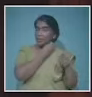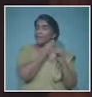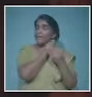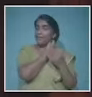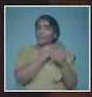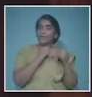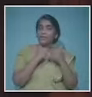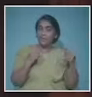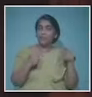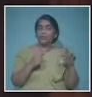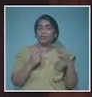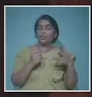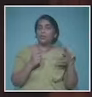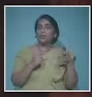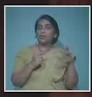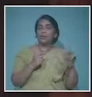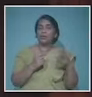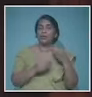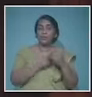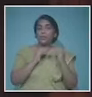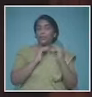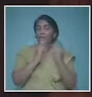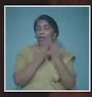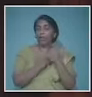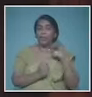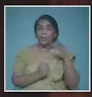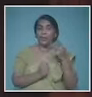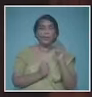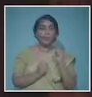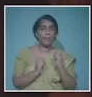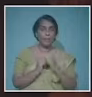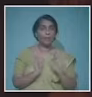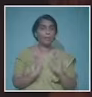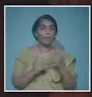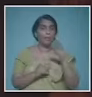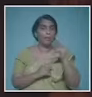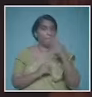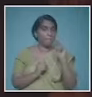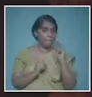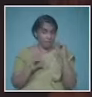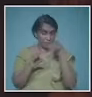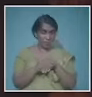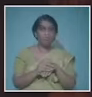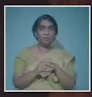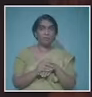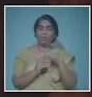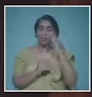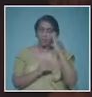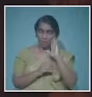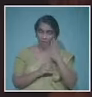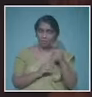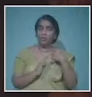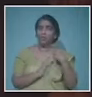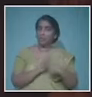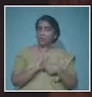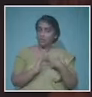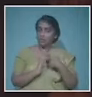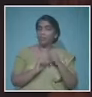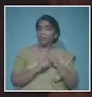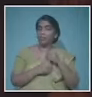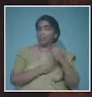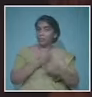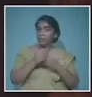arantino. Eke samurdh nishpadana gamman pansiya panahak arambagala dine pansiya panahak dula sampradayiko me ratapurama